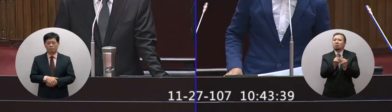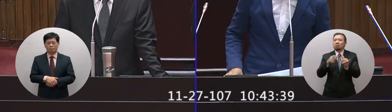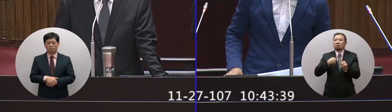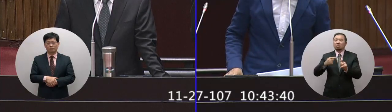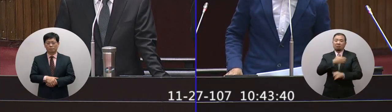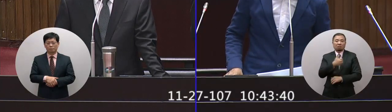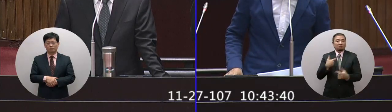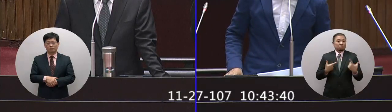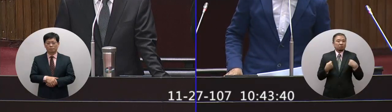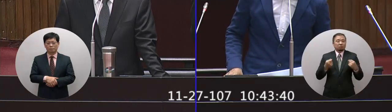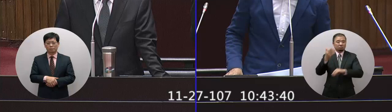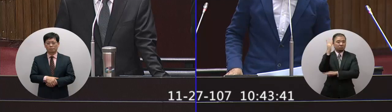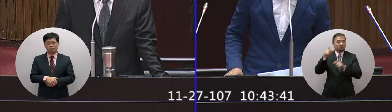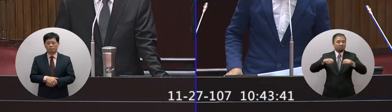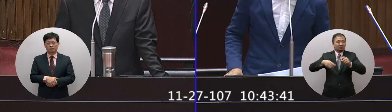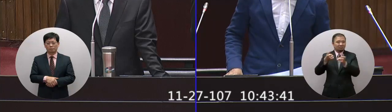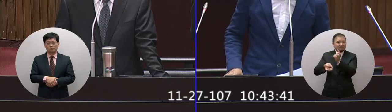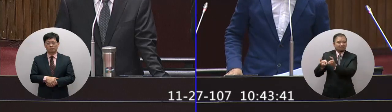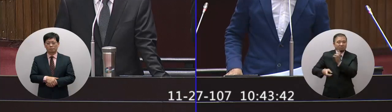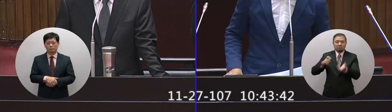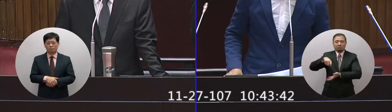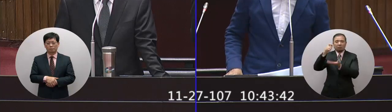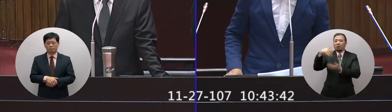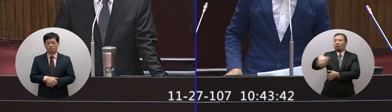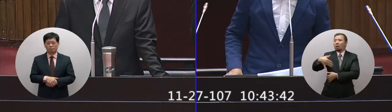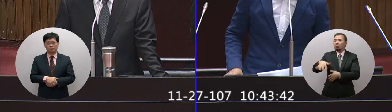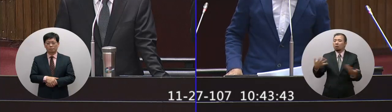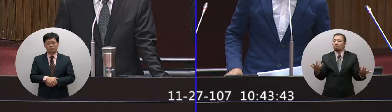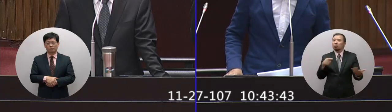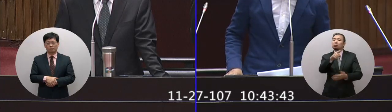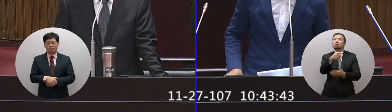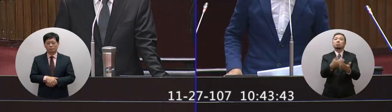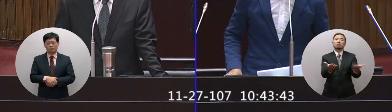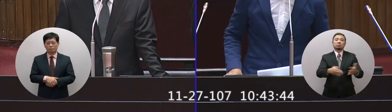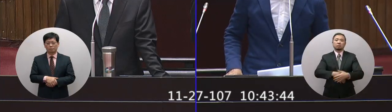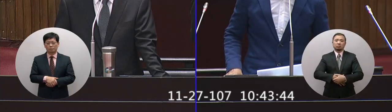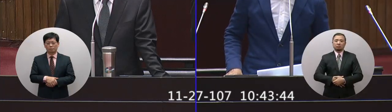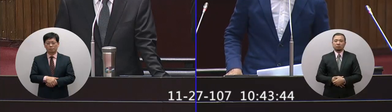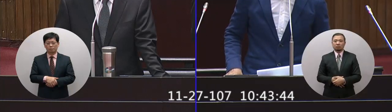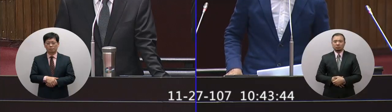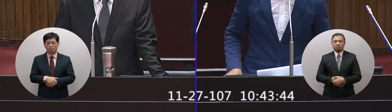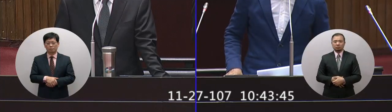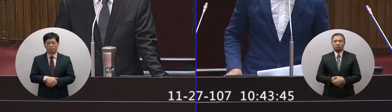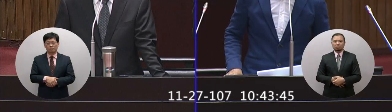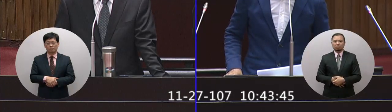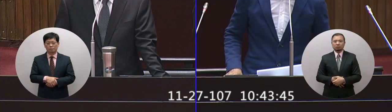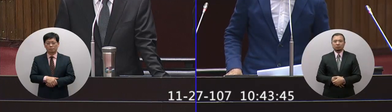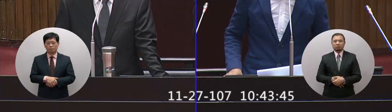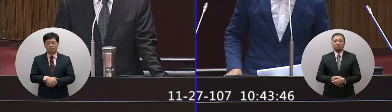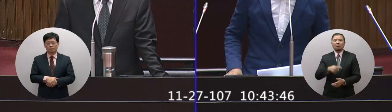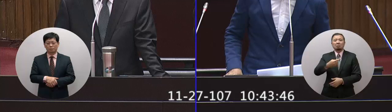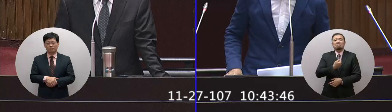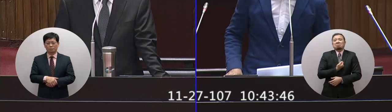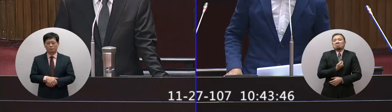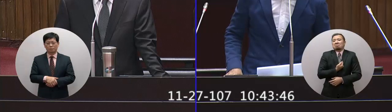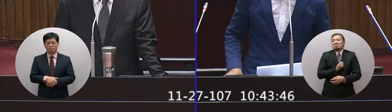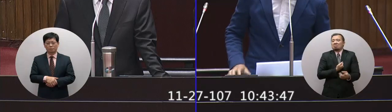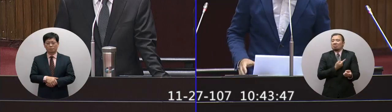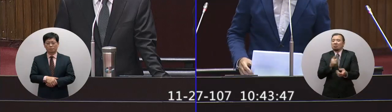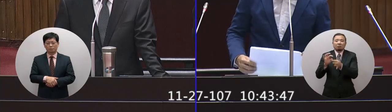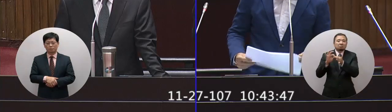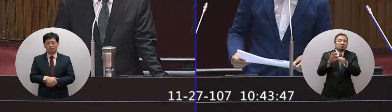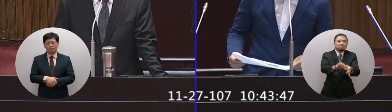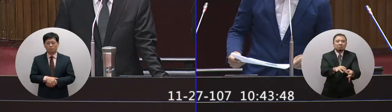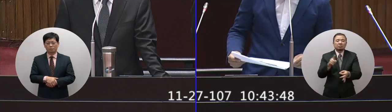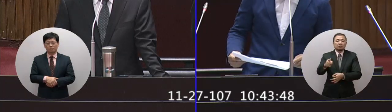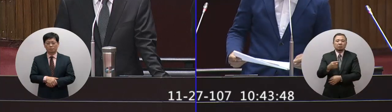策的公投的案子。那这样状况之下，院长怎么办？你就委曲求全吗？你